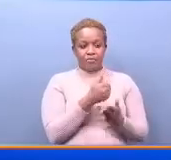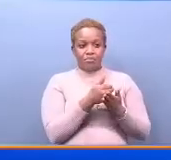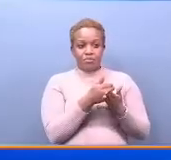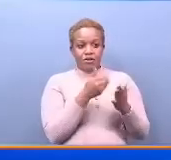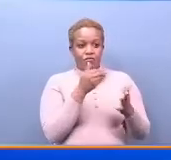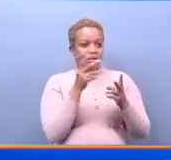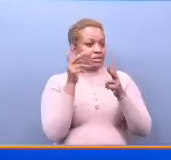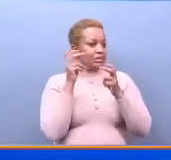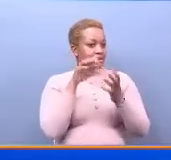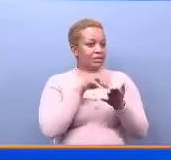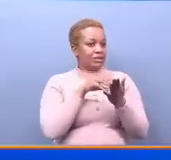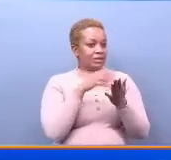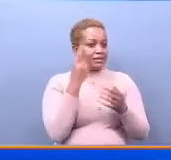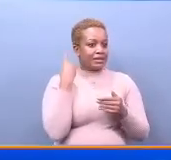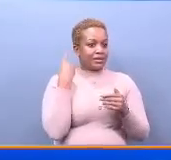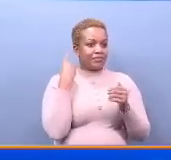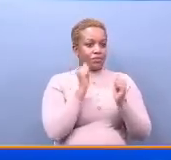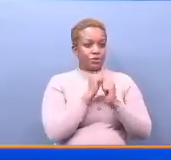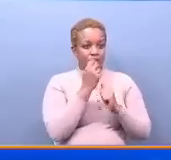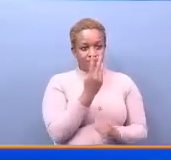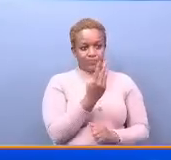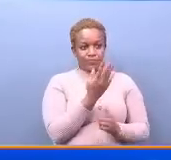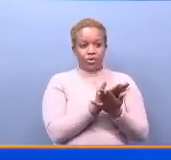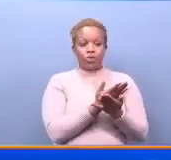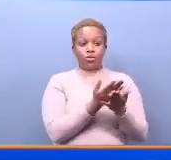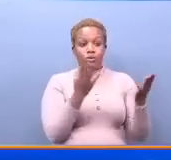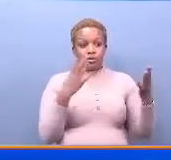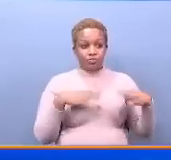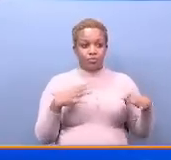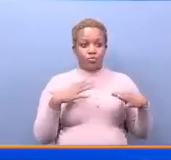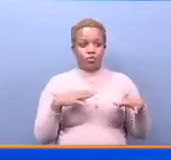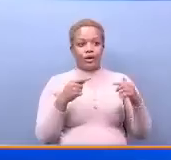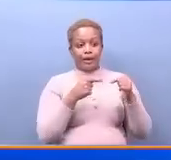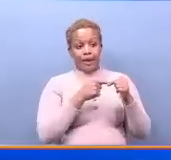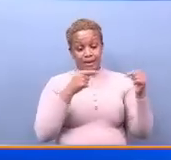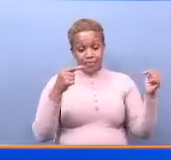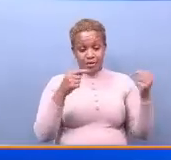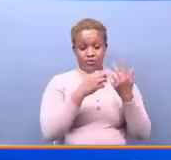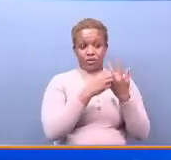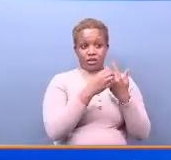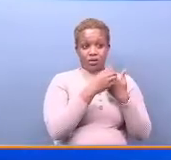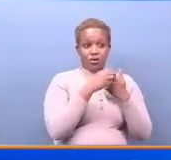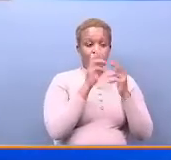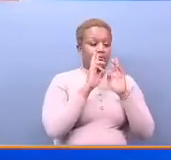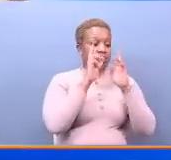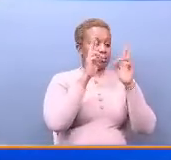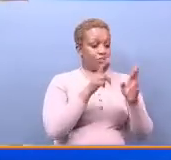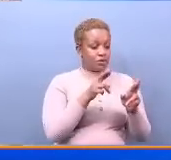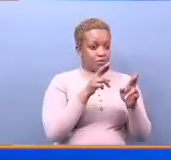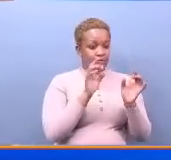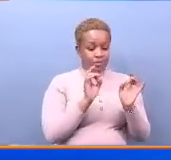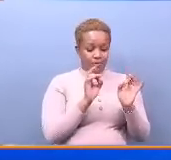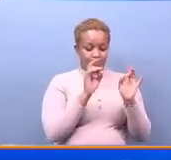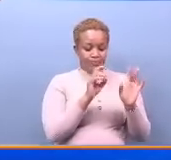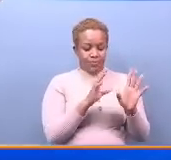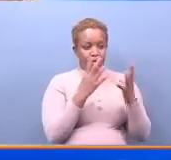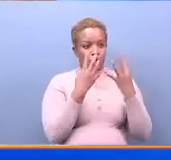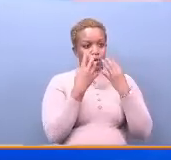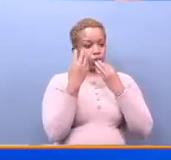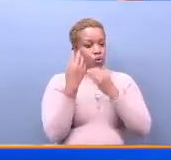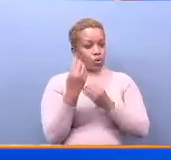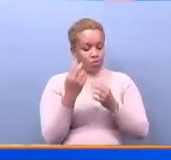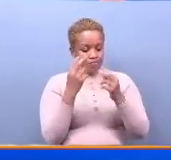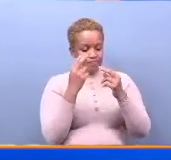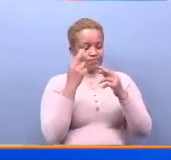tarehe 14, wale maadui wa Sonko wamestakiwa na Sonko kwa hii impeachment. Endeni, mwangalia